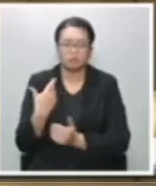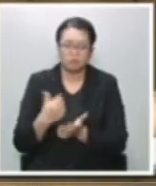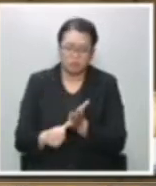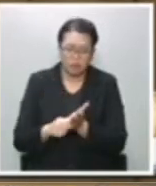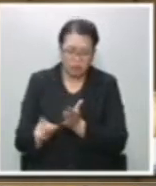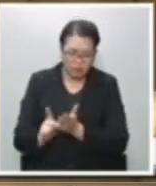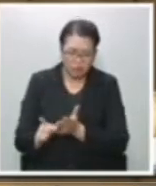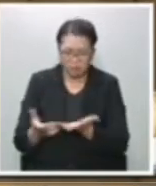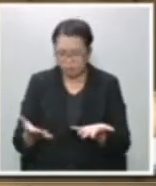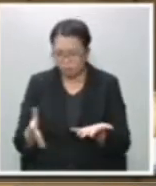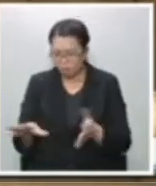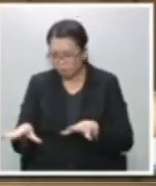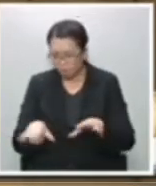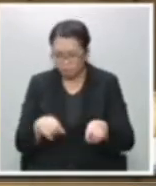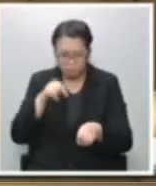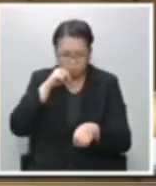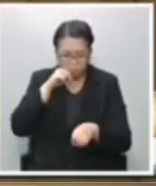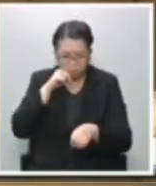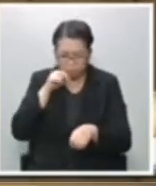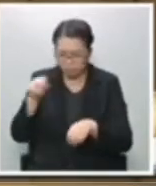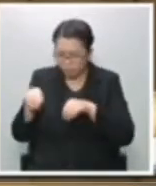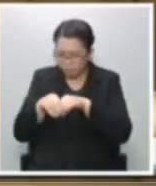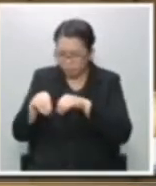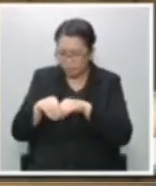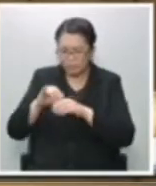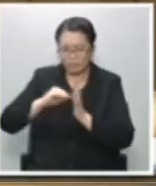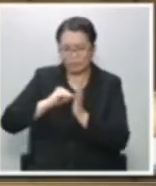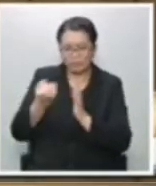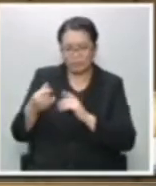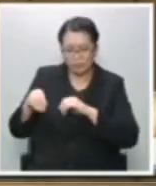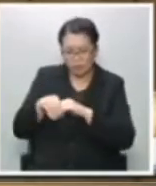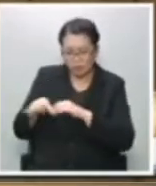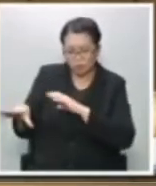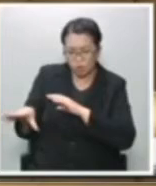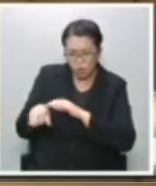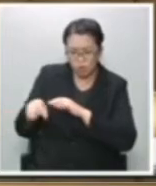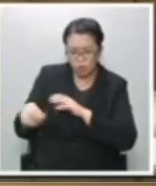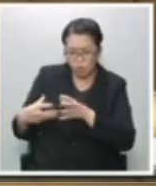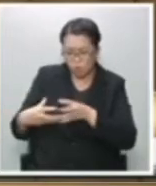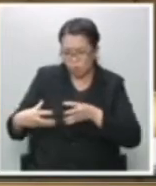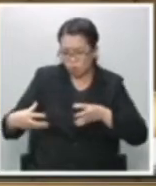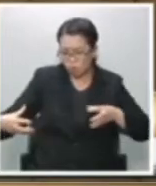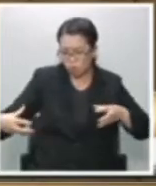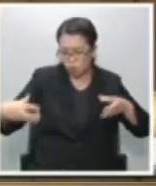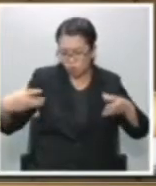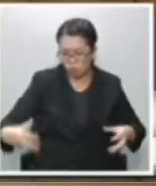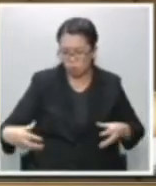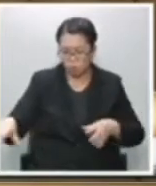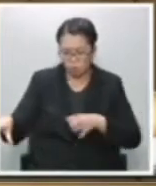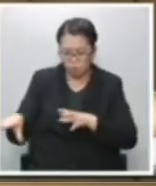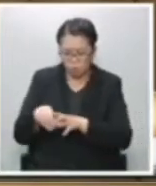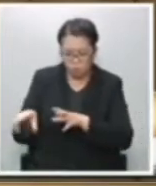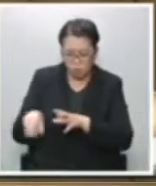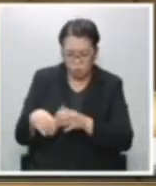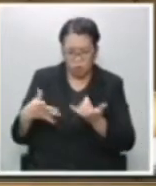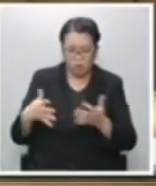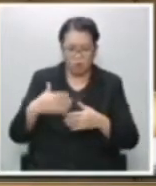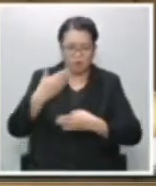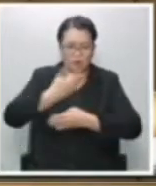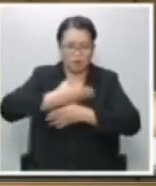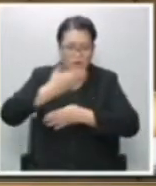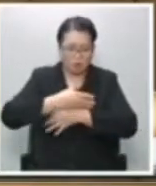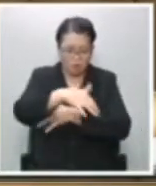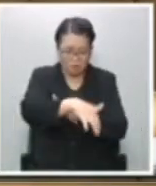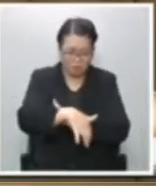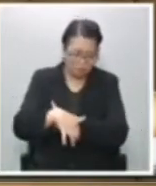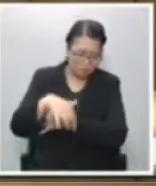ะไปนำน้ำจากพื้นที่ใกล้เคียงเตรียมสูบน้ำมาวางท่อทำความสะอาดลอกพื้นที่เ